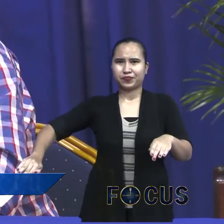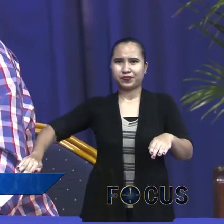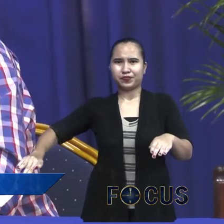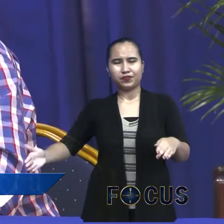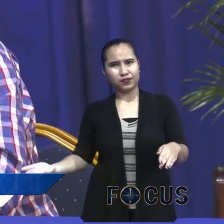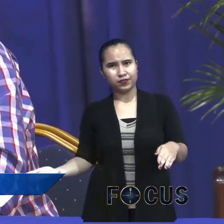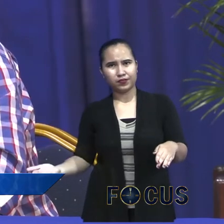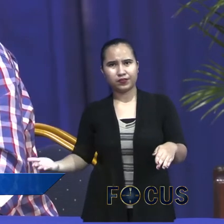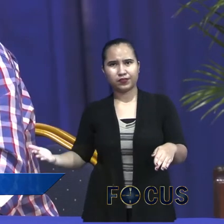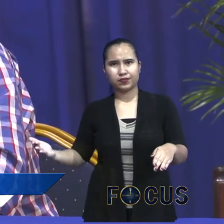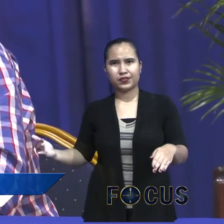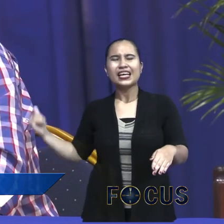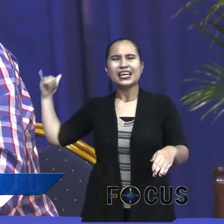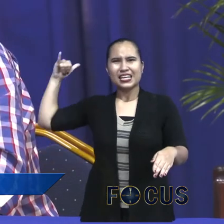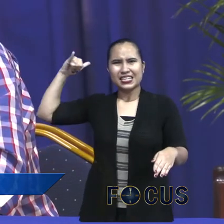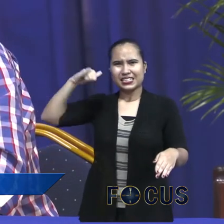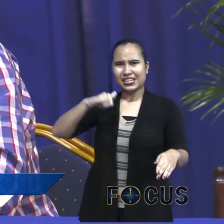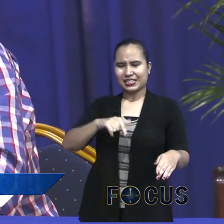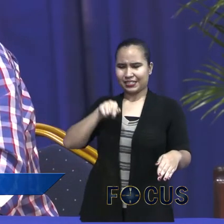repatriatie niet daarvan afhankelijk?